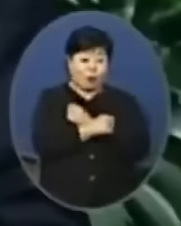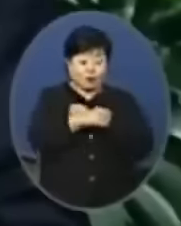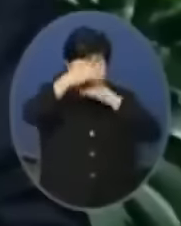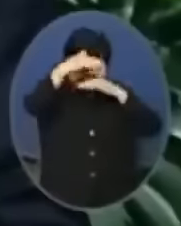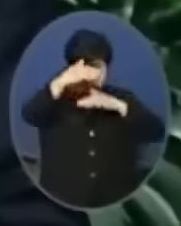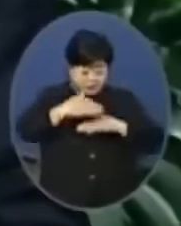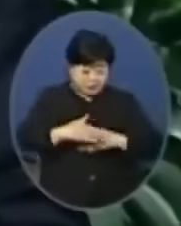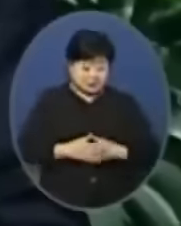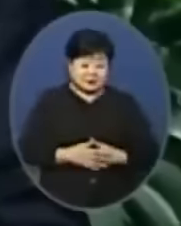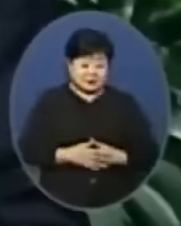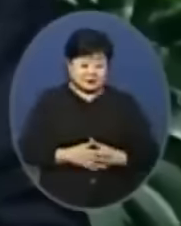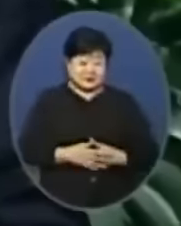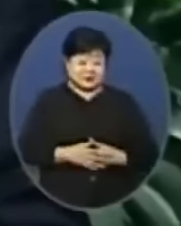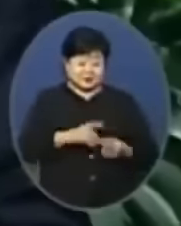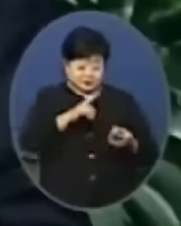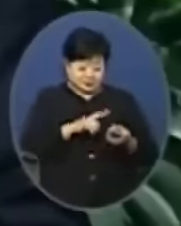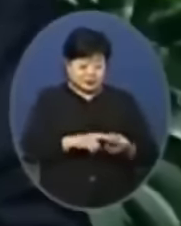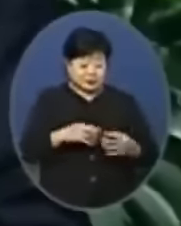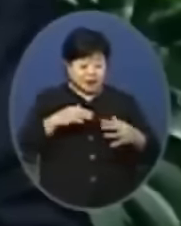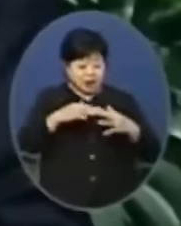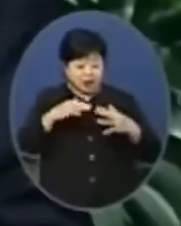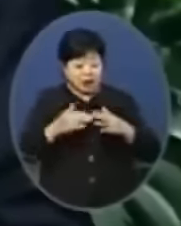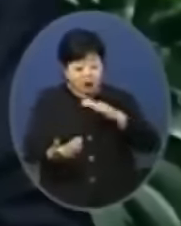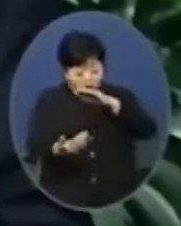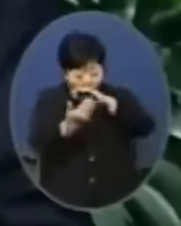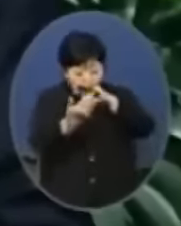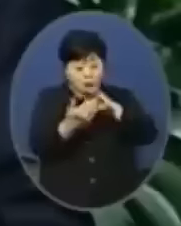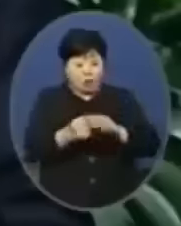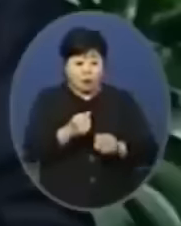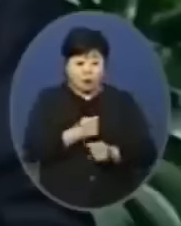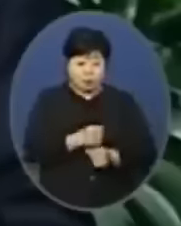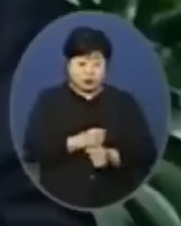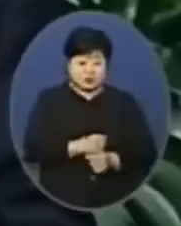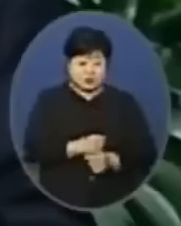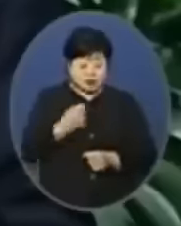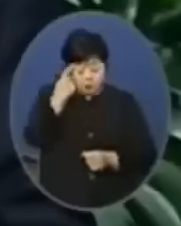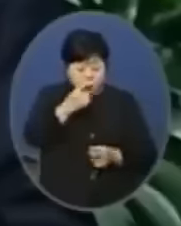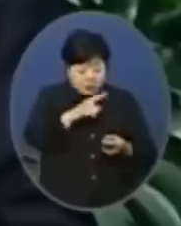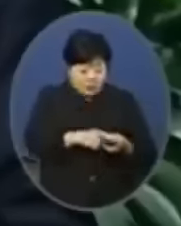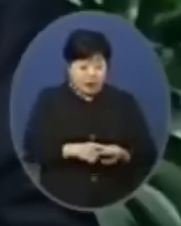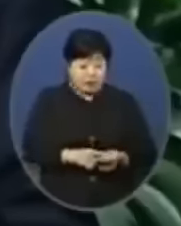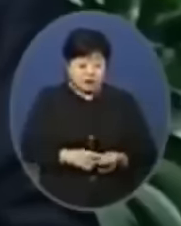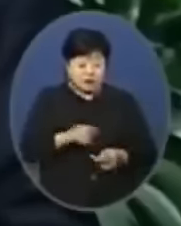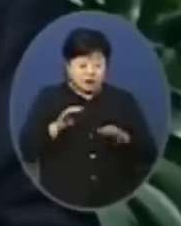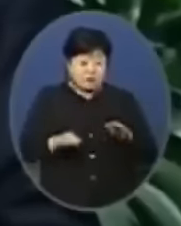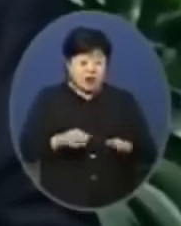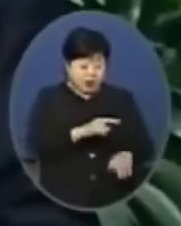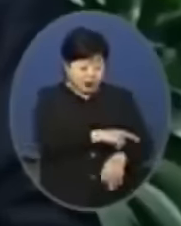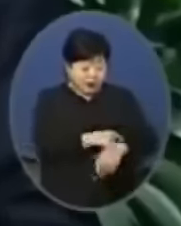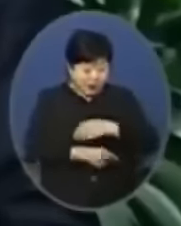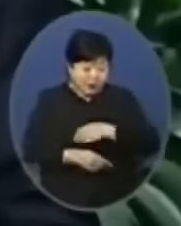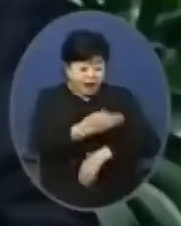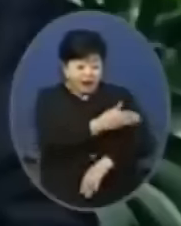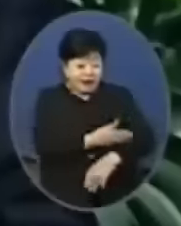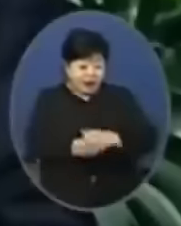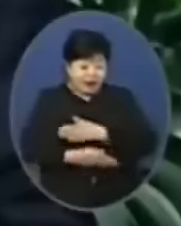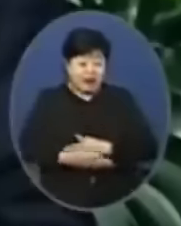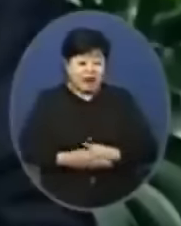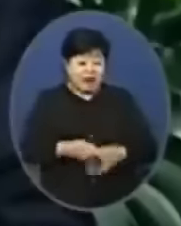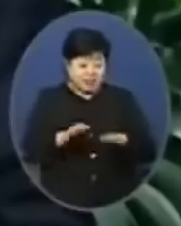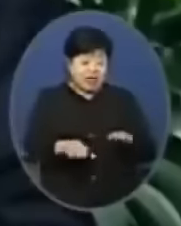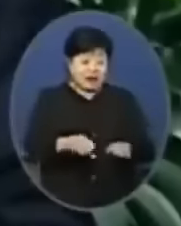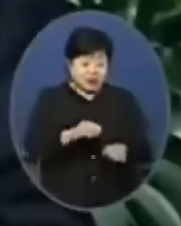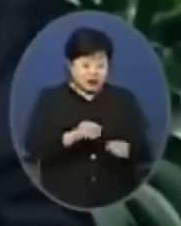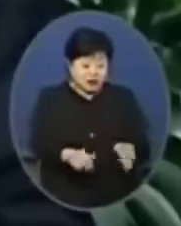질서와 조화가 된 해골이 꽉 들어찼어요. 이제는 머리는 머리대로 붙고 발다리는 발다리대로 붙고 붙을 때